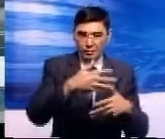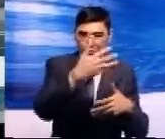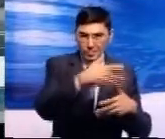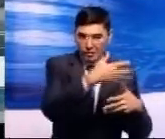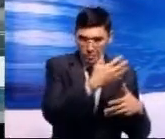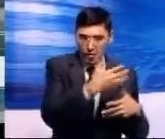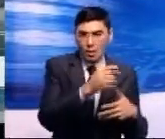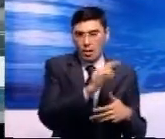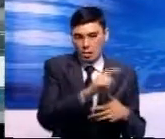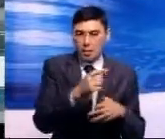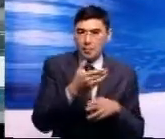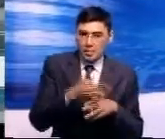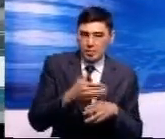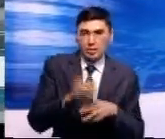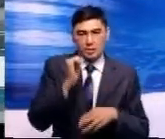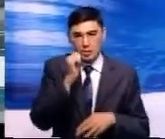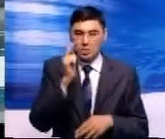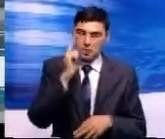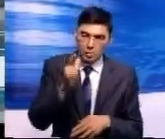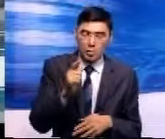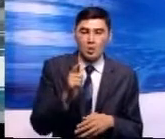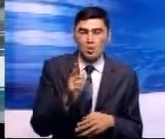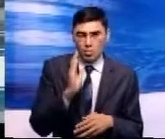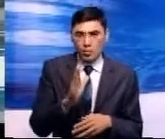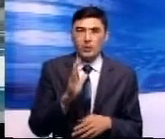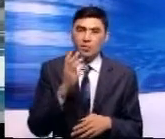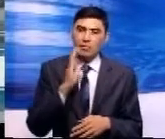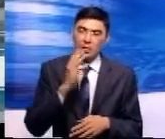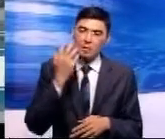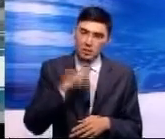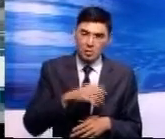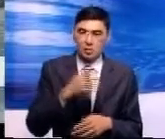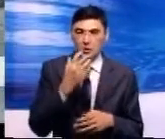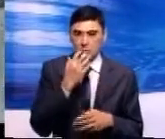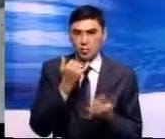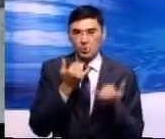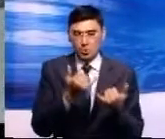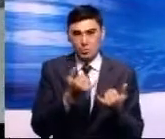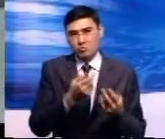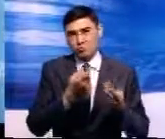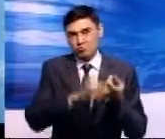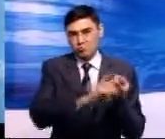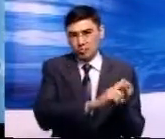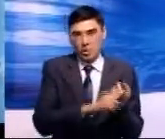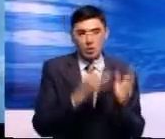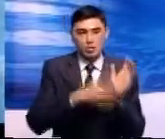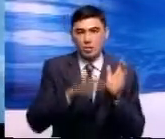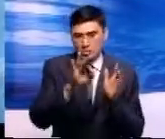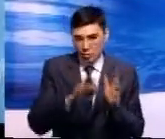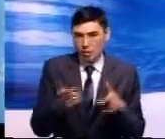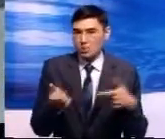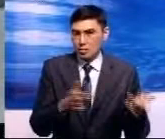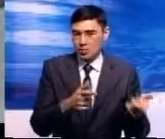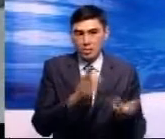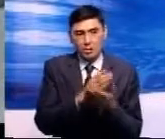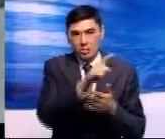Многоэтажные дома левого берега сегодня-завтра уже будут подключаться к отоплению. В целом готовность домов по городу составляет 90%. В некоторых